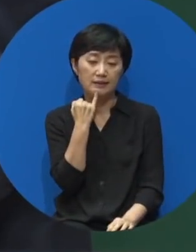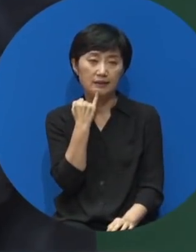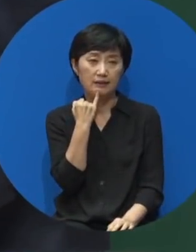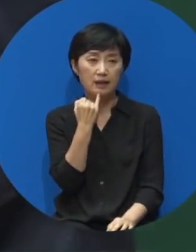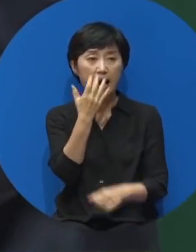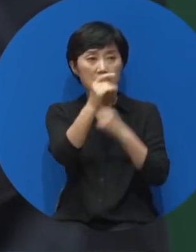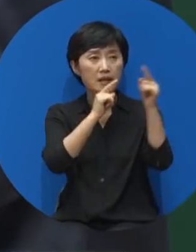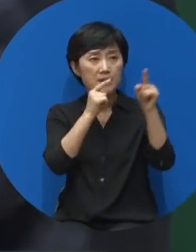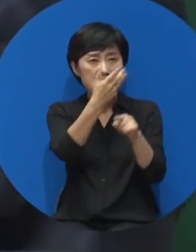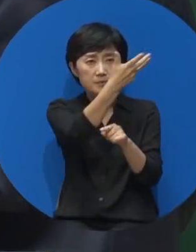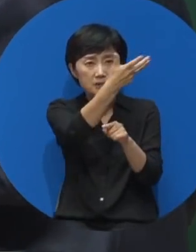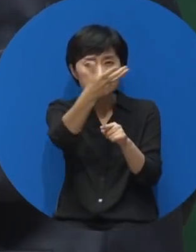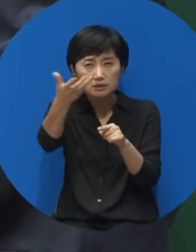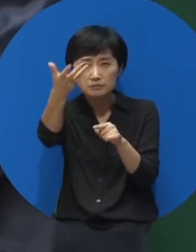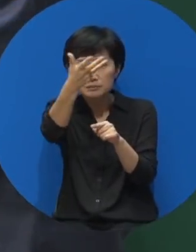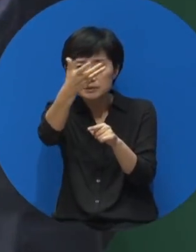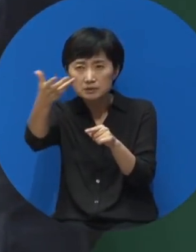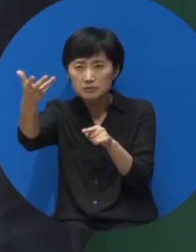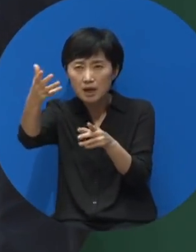겁니다.